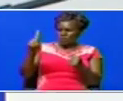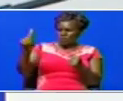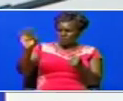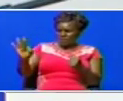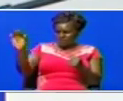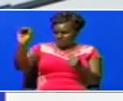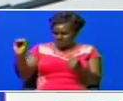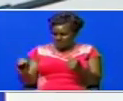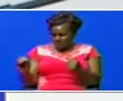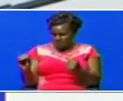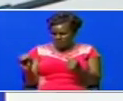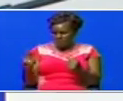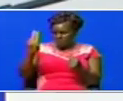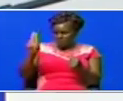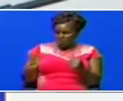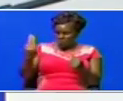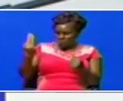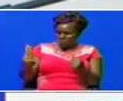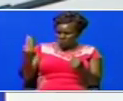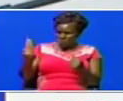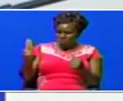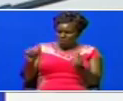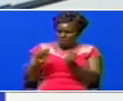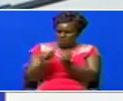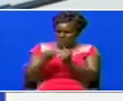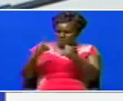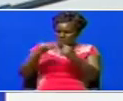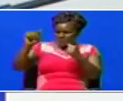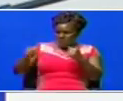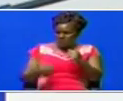0.13%. Uhuru Kenyatta,